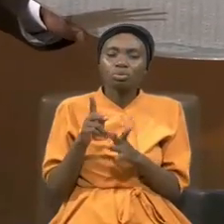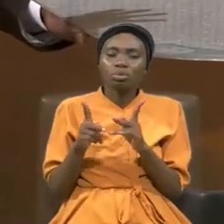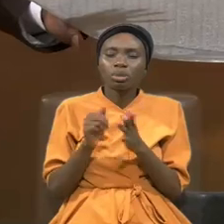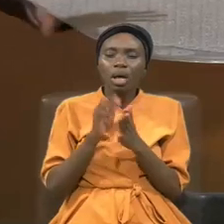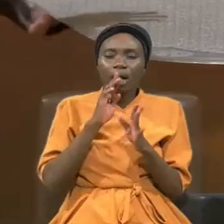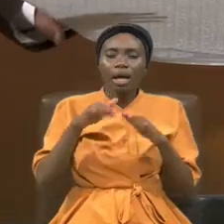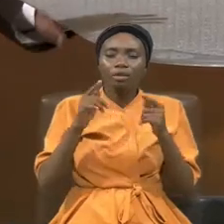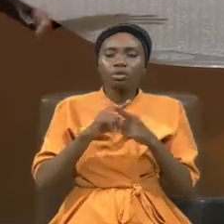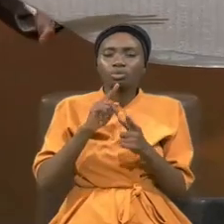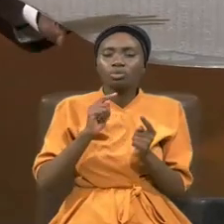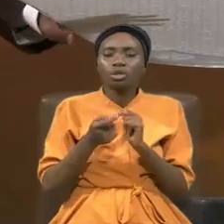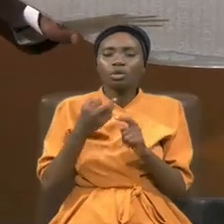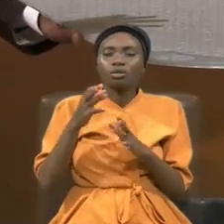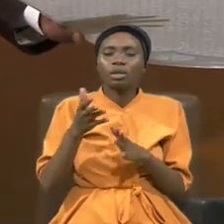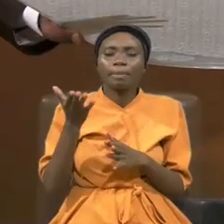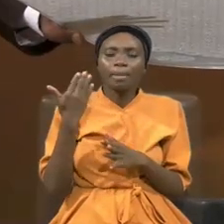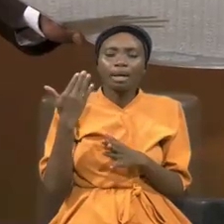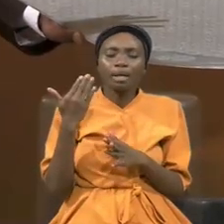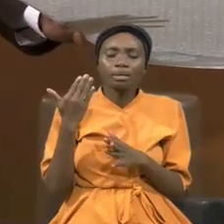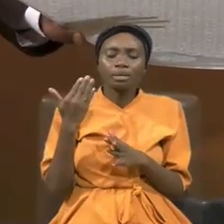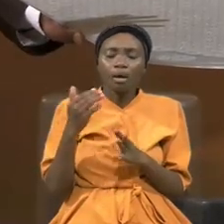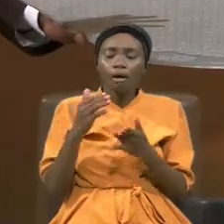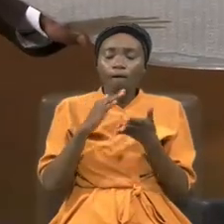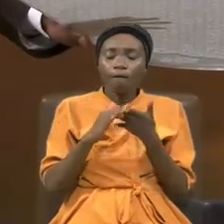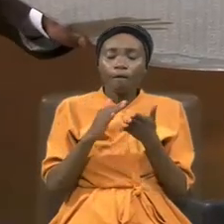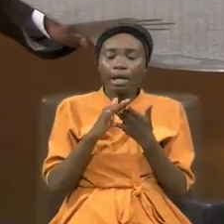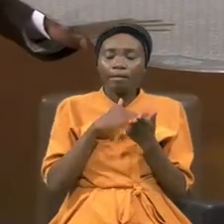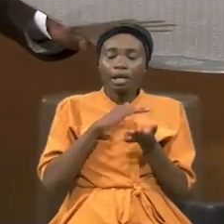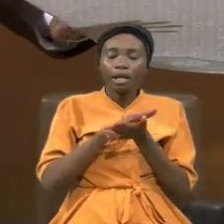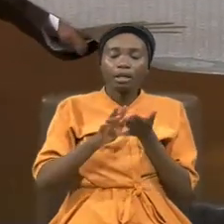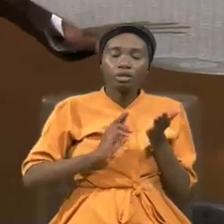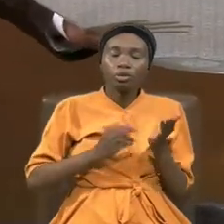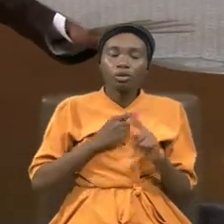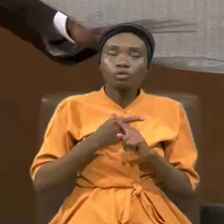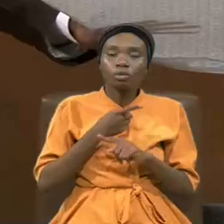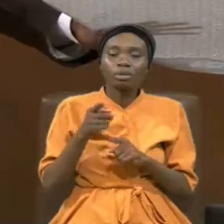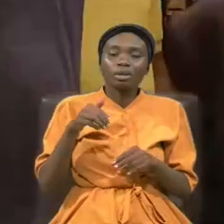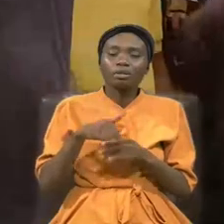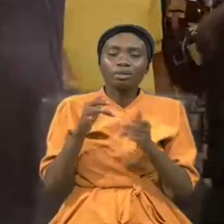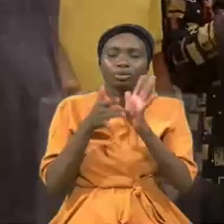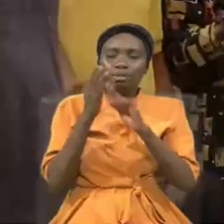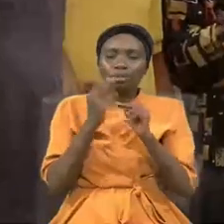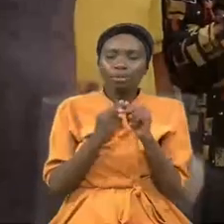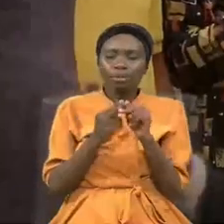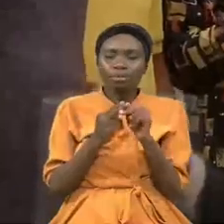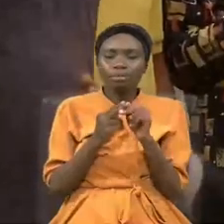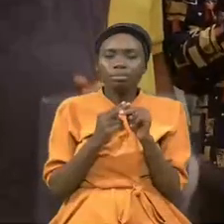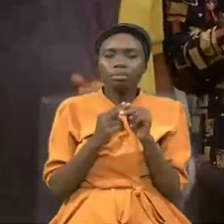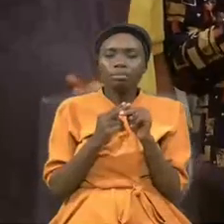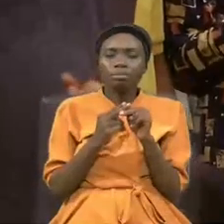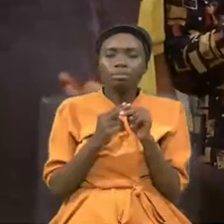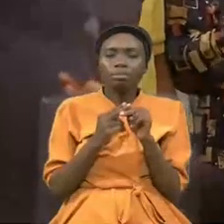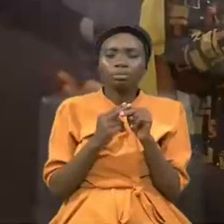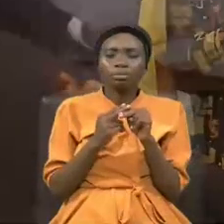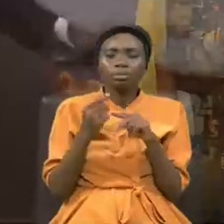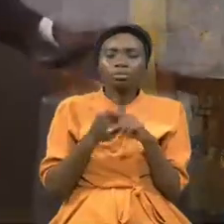de se mêler avec les gens remuant dans le passé, pardonne-nous et lave-nous de tout cela au nom de